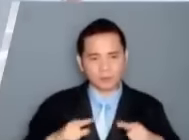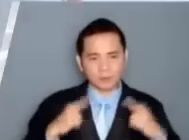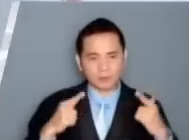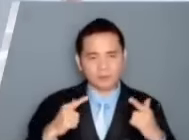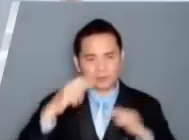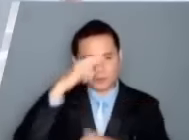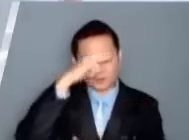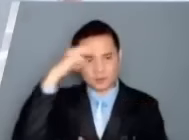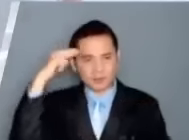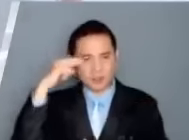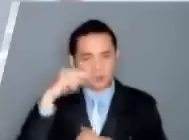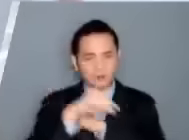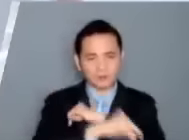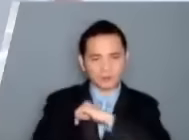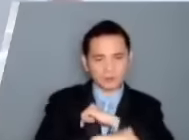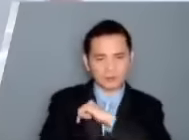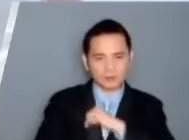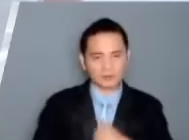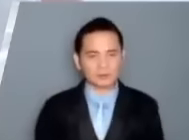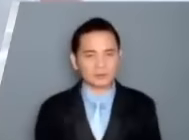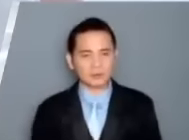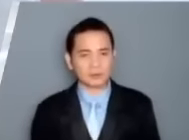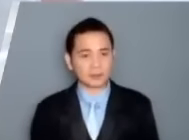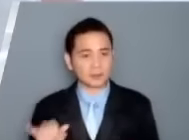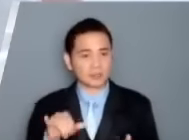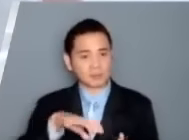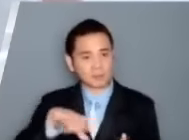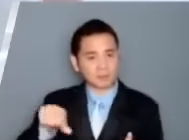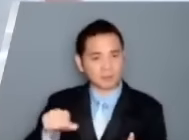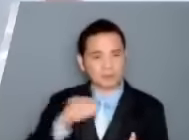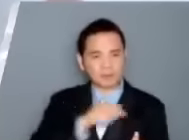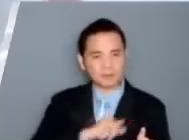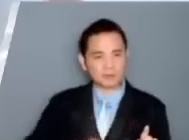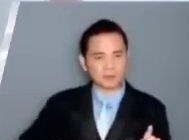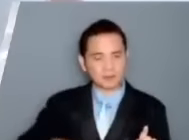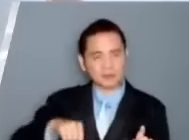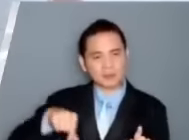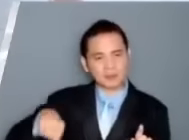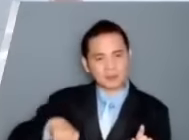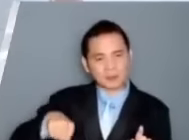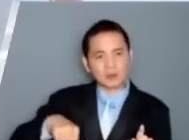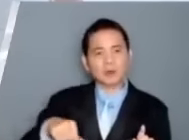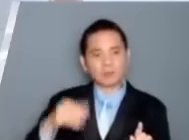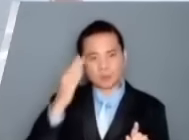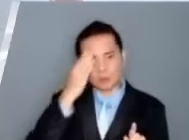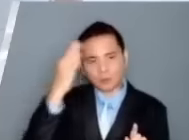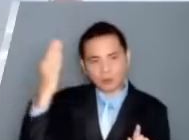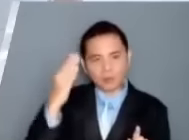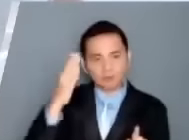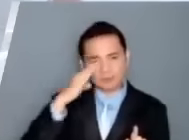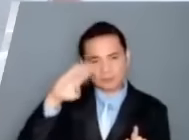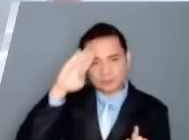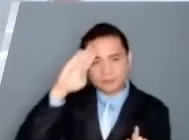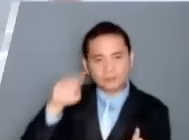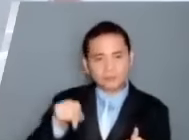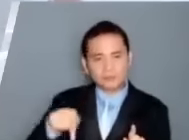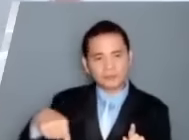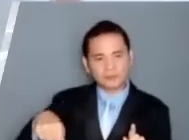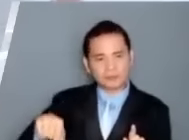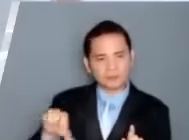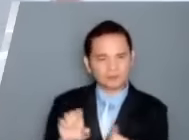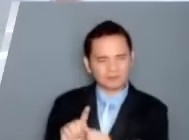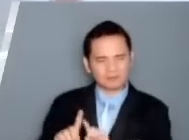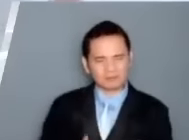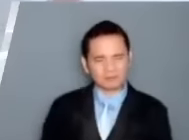pressure area ng sanhin ng ulan sa Cagayan, Isabela, Quirino, Aurora, Bulacan, Laguna, Rizal at Quezon. Ayon sa pag-asa mga kapuso, nananatiling mababa po